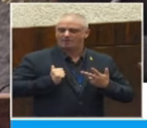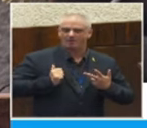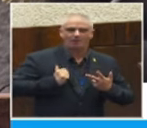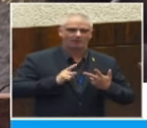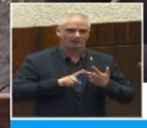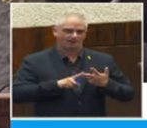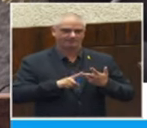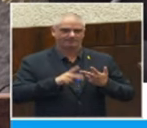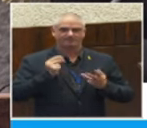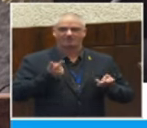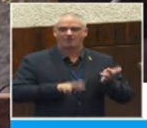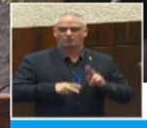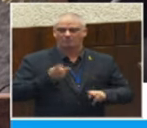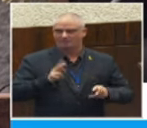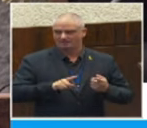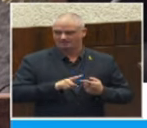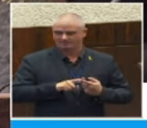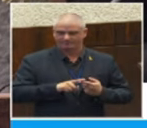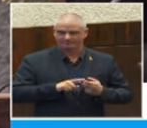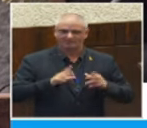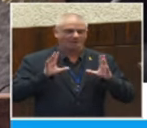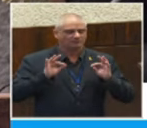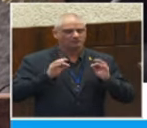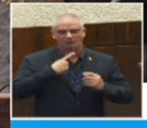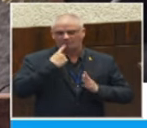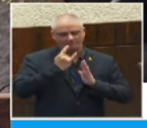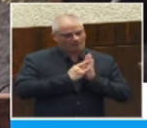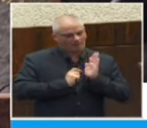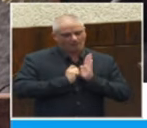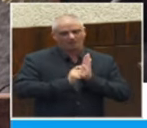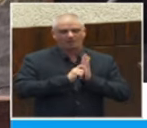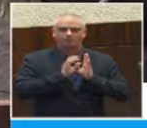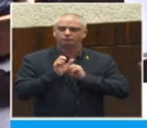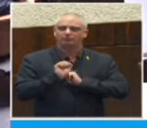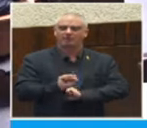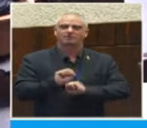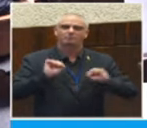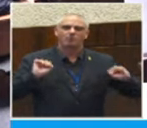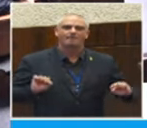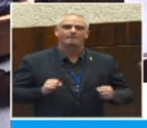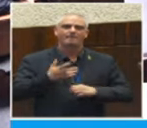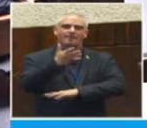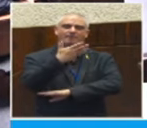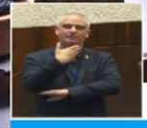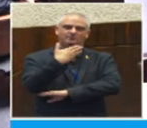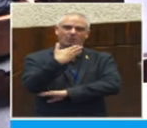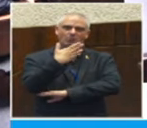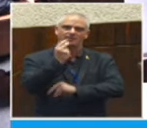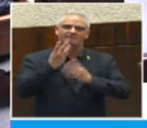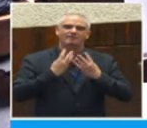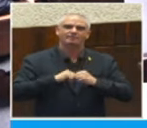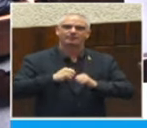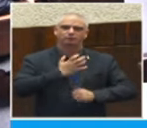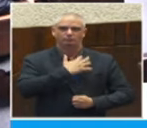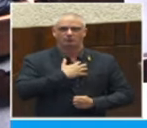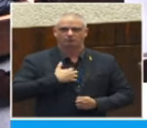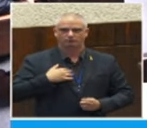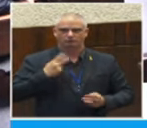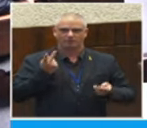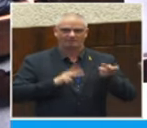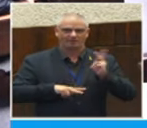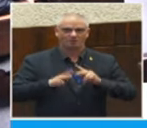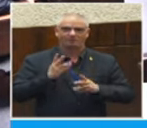והנופלים. עשרות דברי חקיקה שנועדו לתמוך במאמץ הלאומי ובמשפחות הפצועים והנופלים עברו